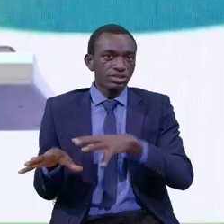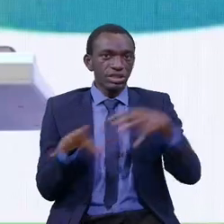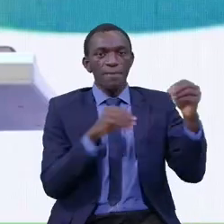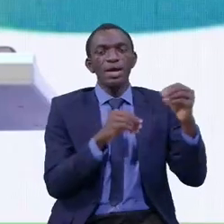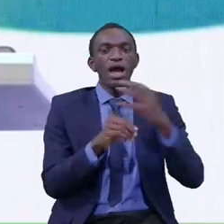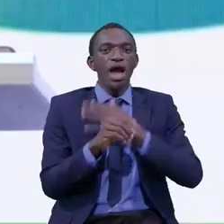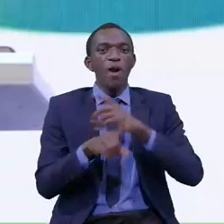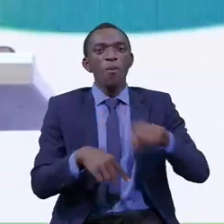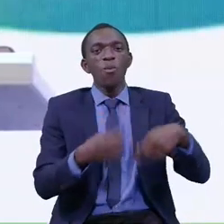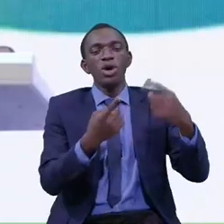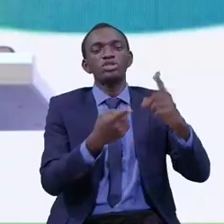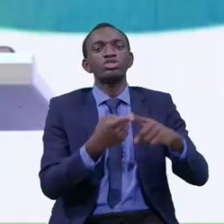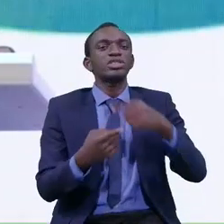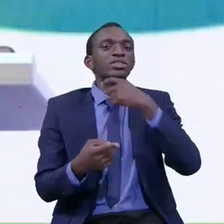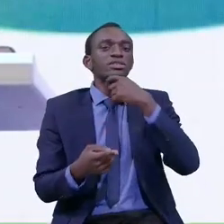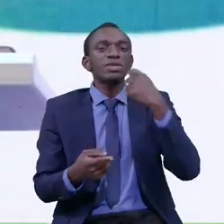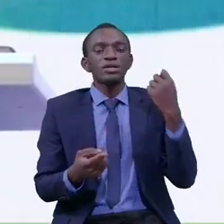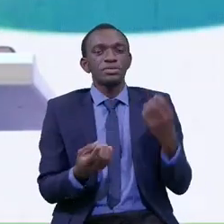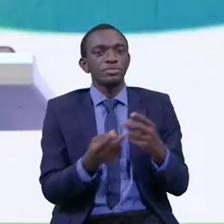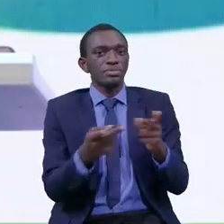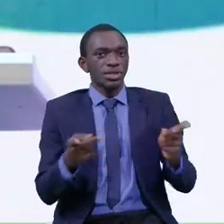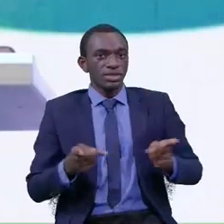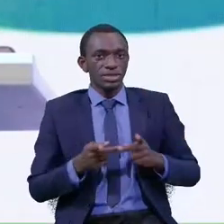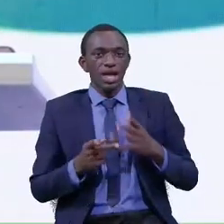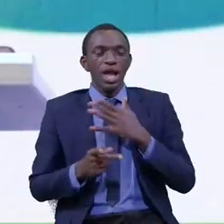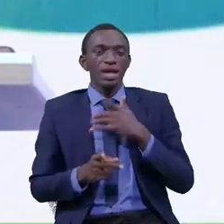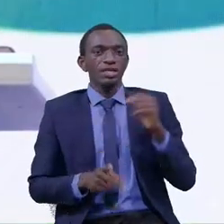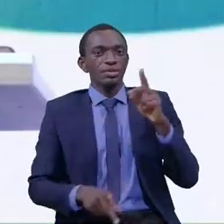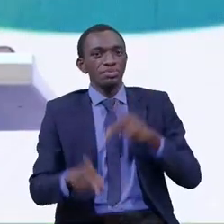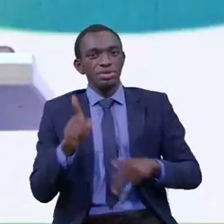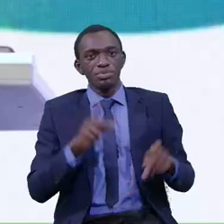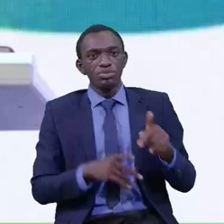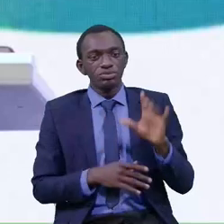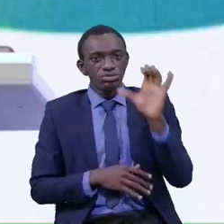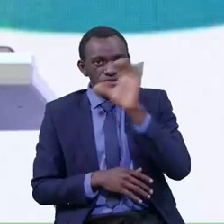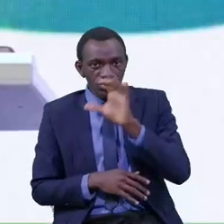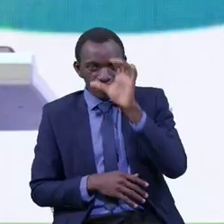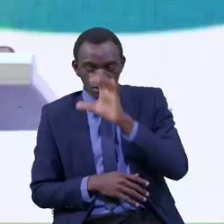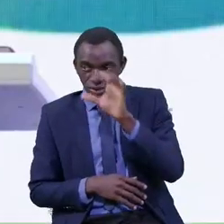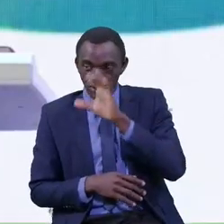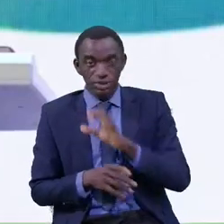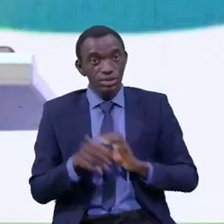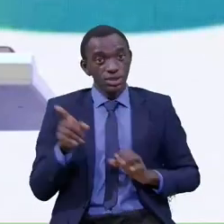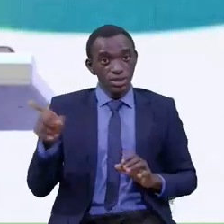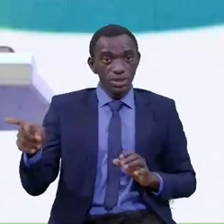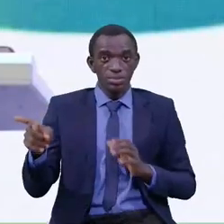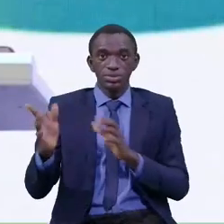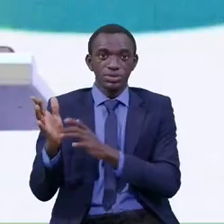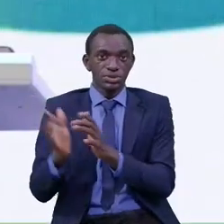dans un lieu désert. Une foule de gens se mirent à sa recherche